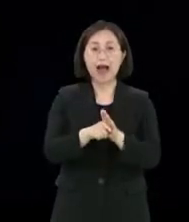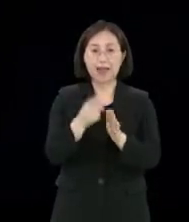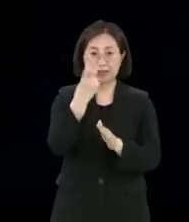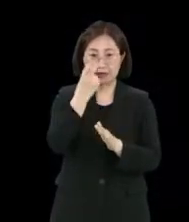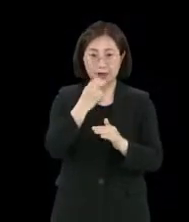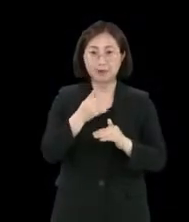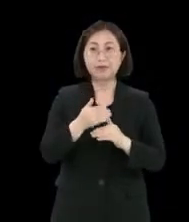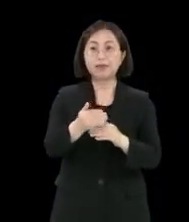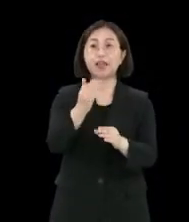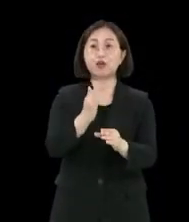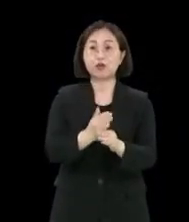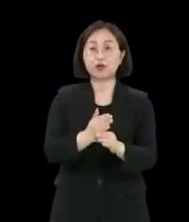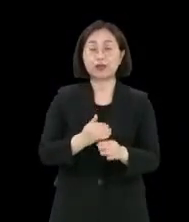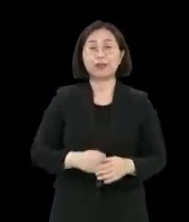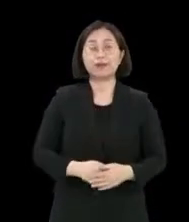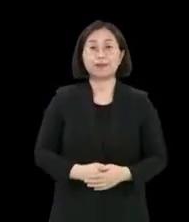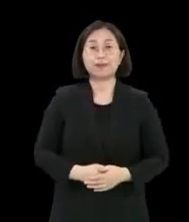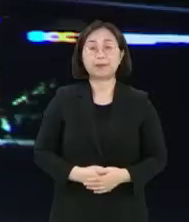진행 중입니다.